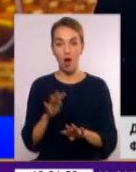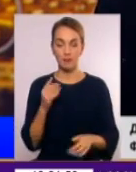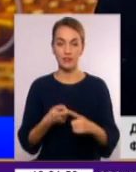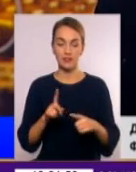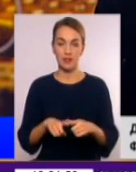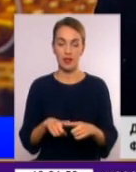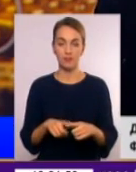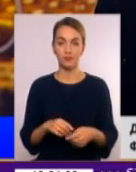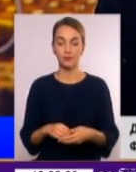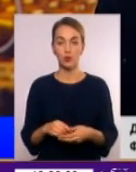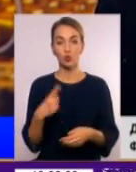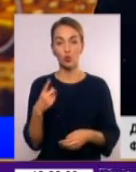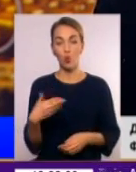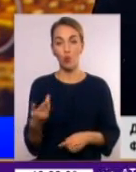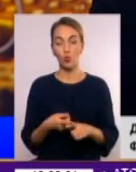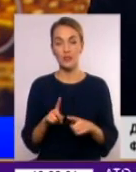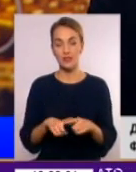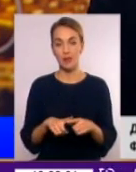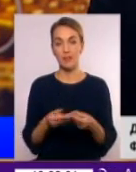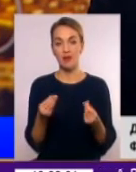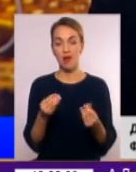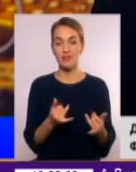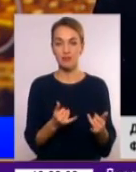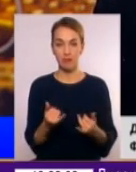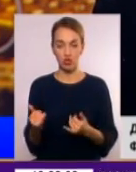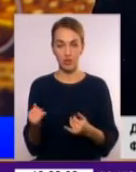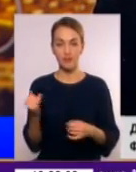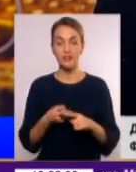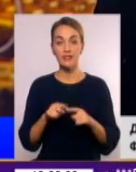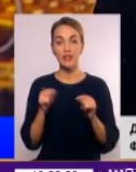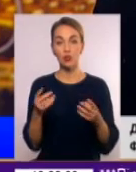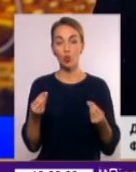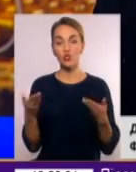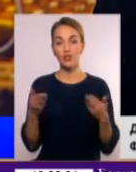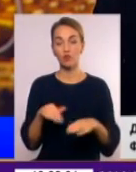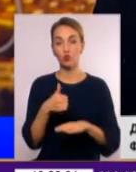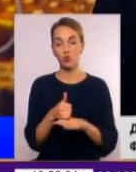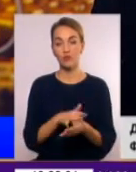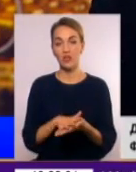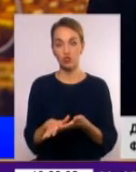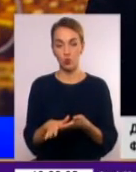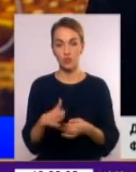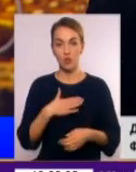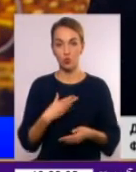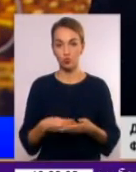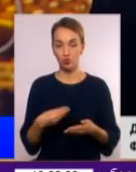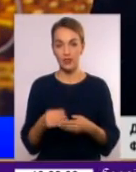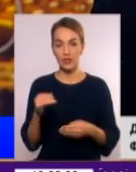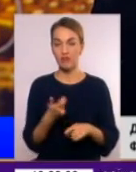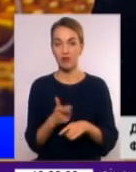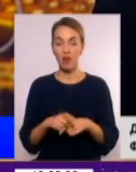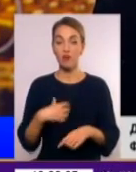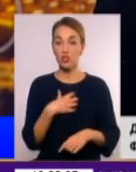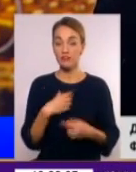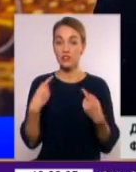от з одного боку, це матеріальне забезпечення, і це ті гроші, які в основному витрачаються з нашого бюджету, і вони вкрай важливі.